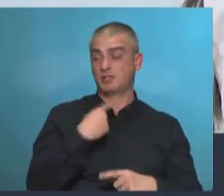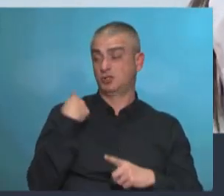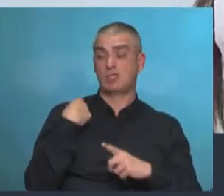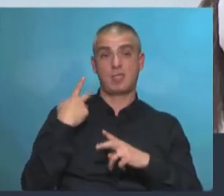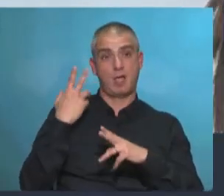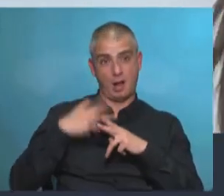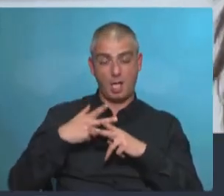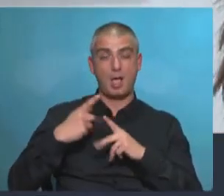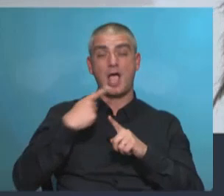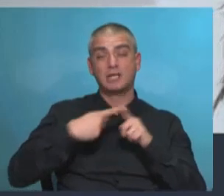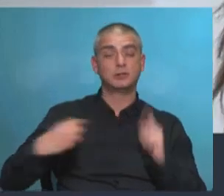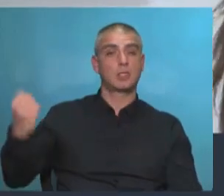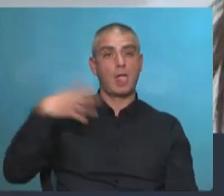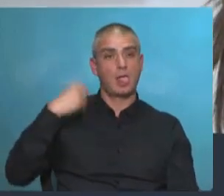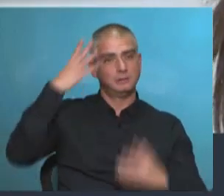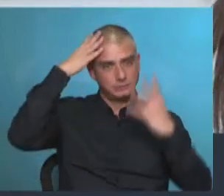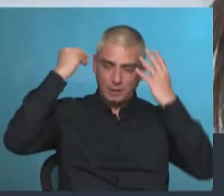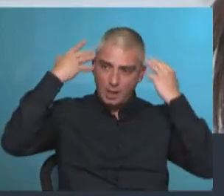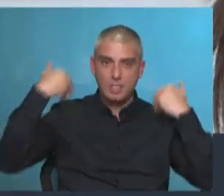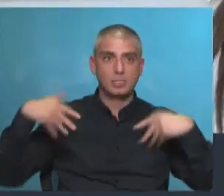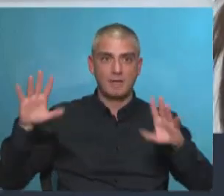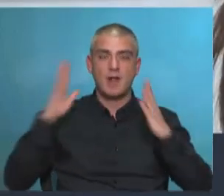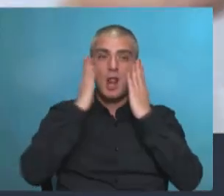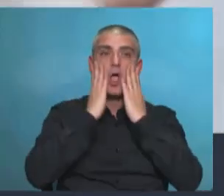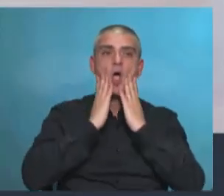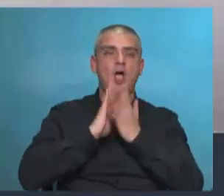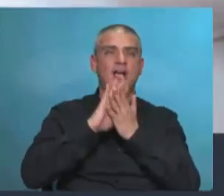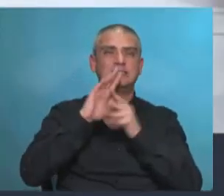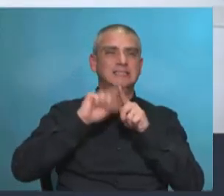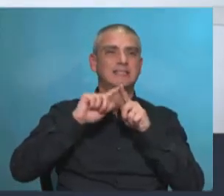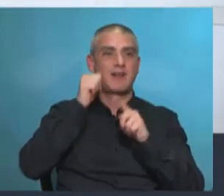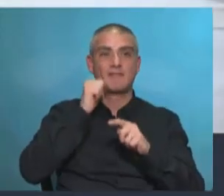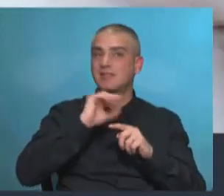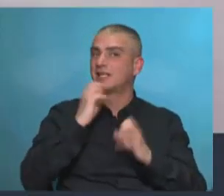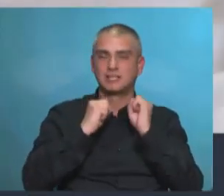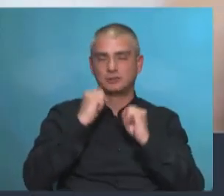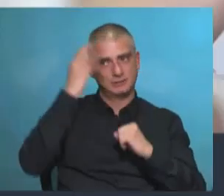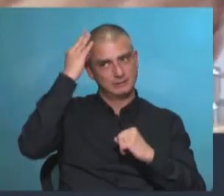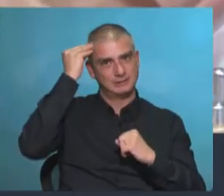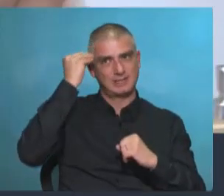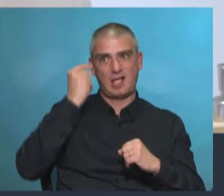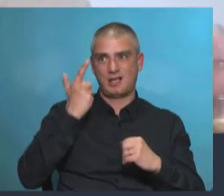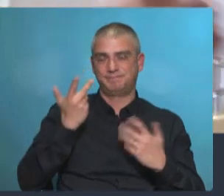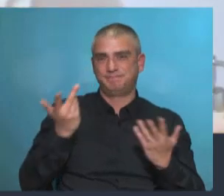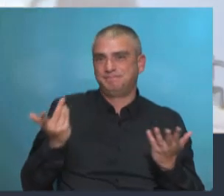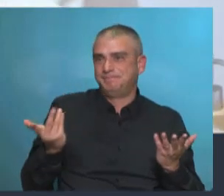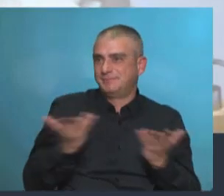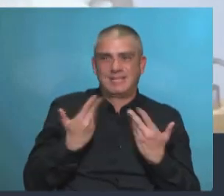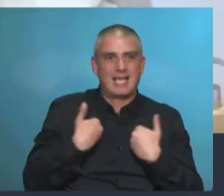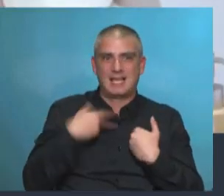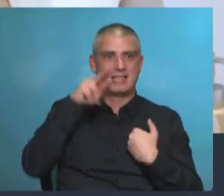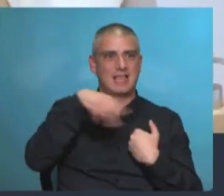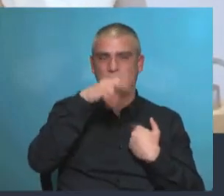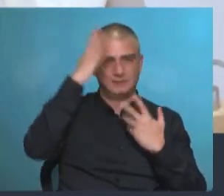עברה הקרנות שבהן נגדה את שערה, והאור הפך עיוור. הכי קשה מבחינתי זה השיער, שכאילו איך אני